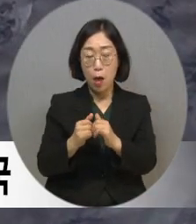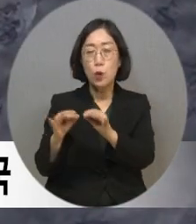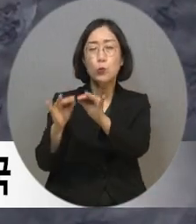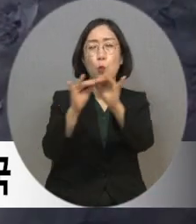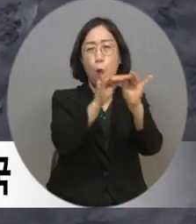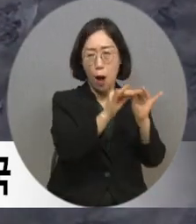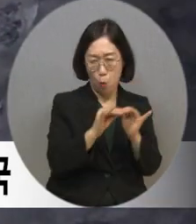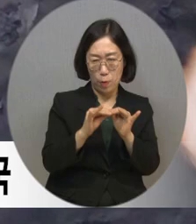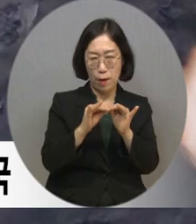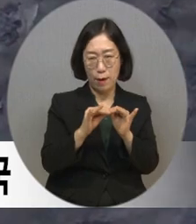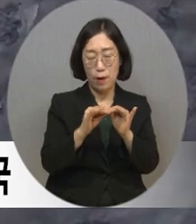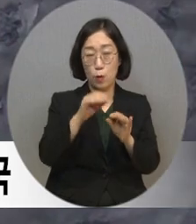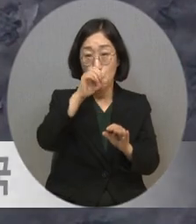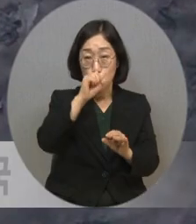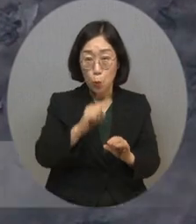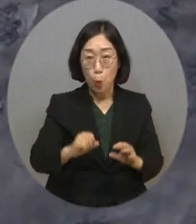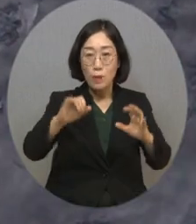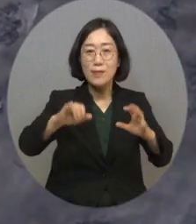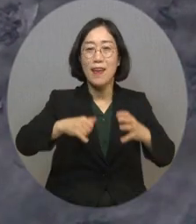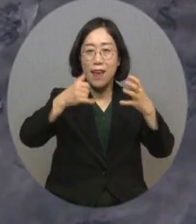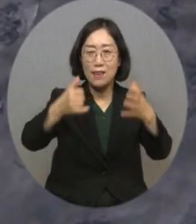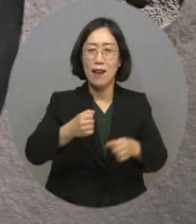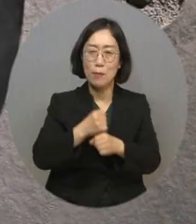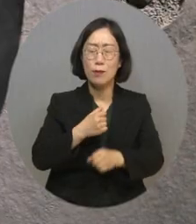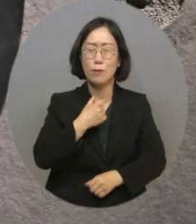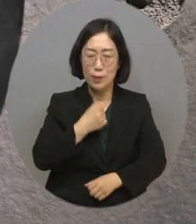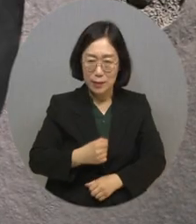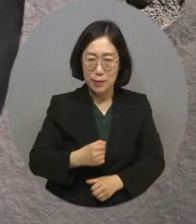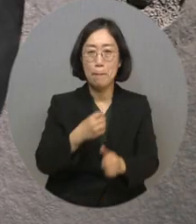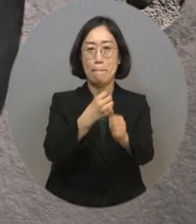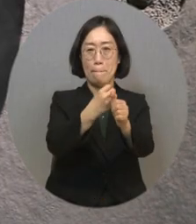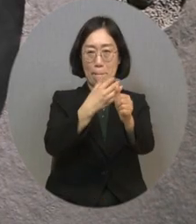더 나은 세상을 만들어가자고 말합니다.